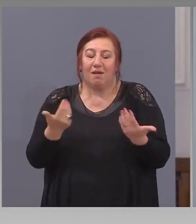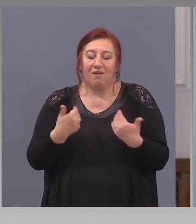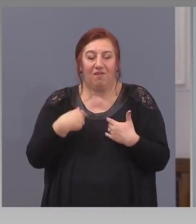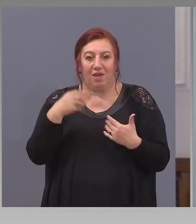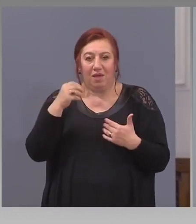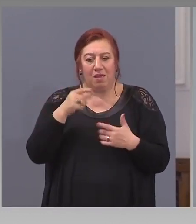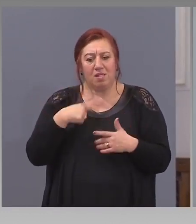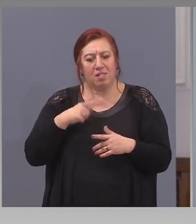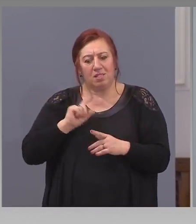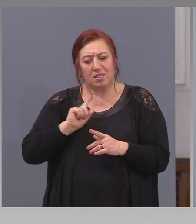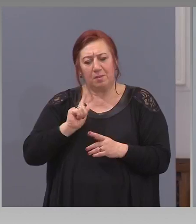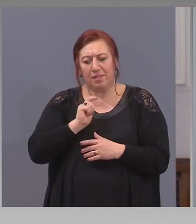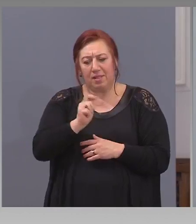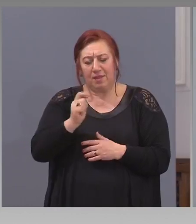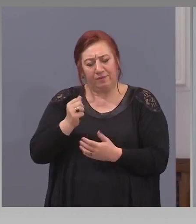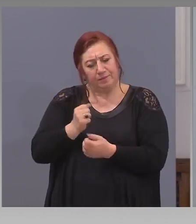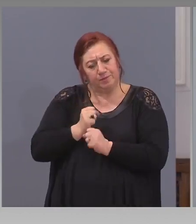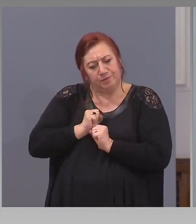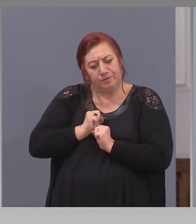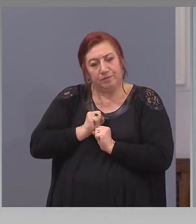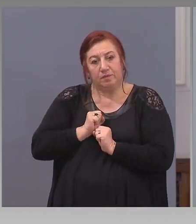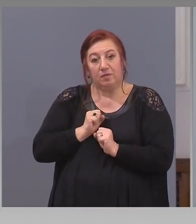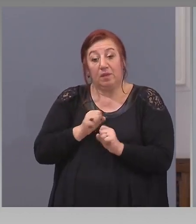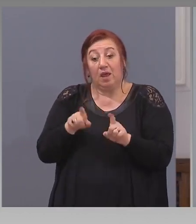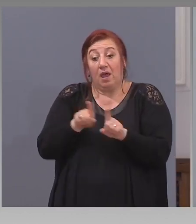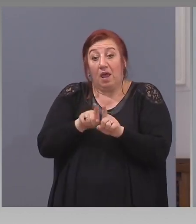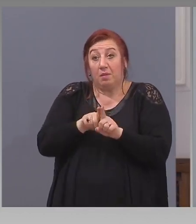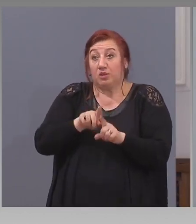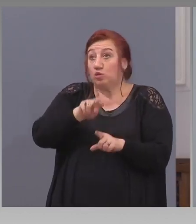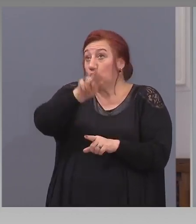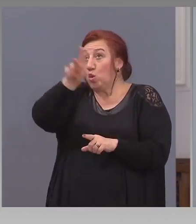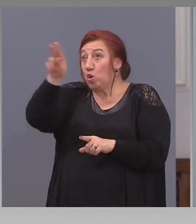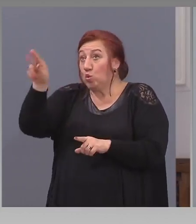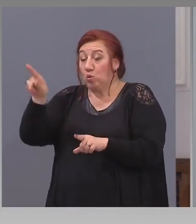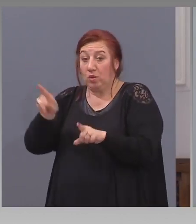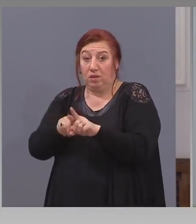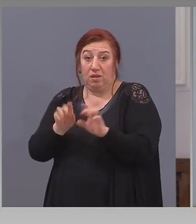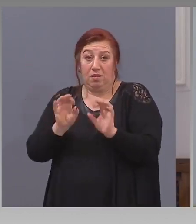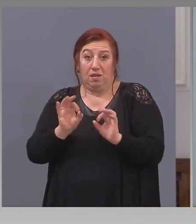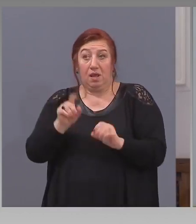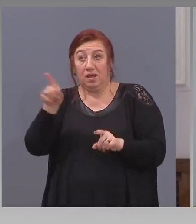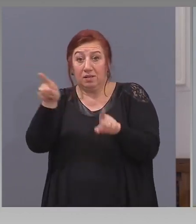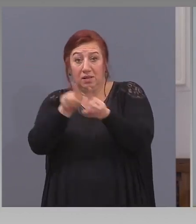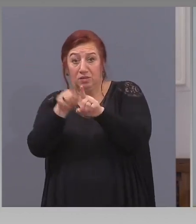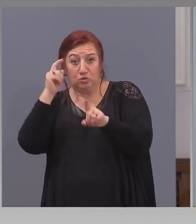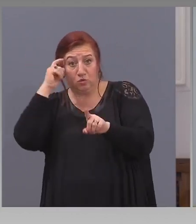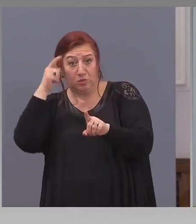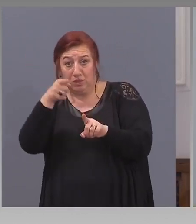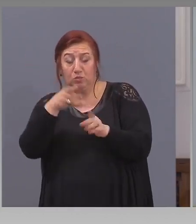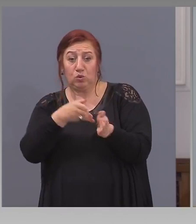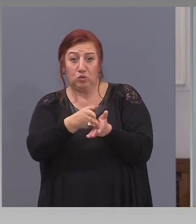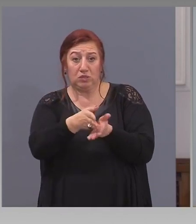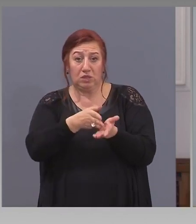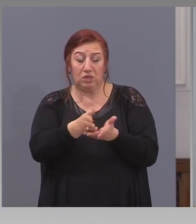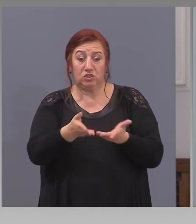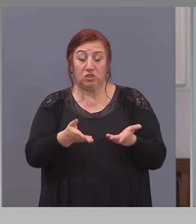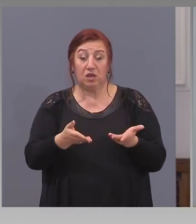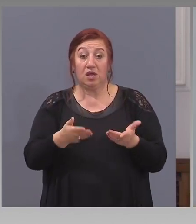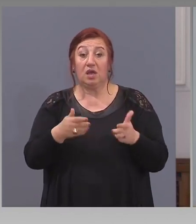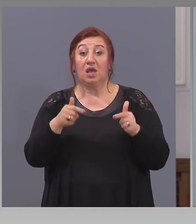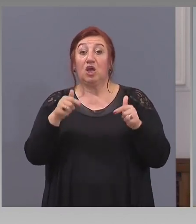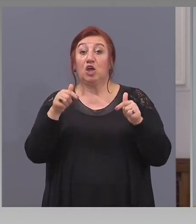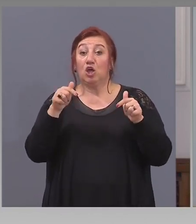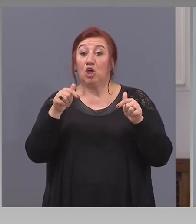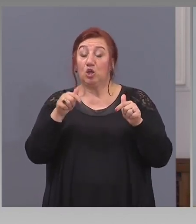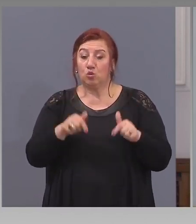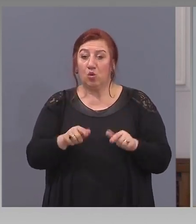Да не даваме. Ама то и другите нации са така. И те така мислят. И тук ако няма